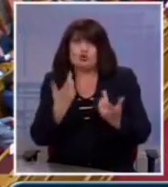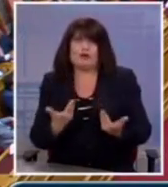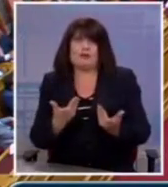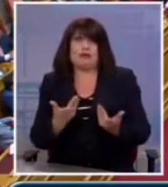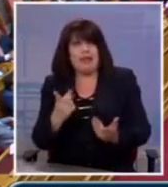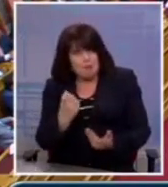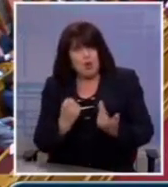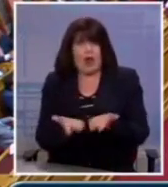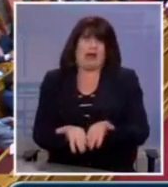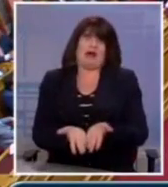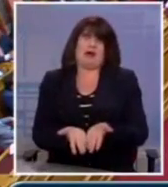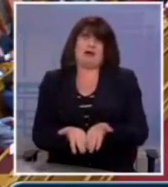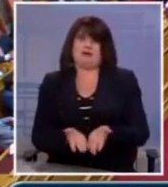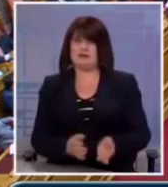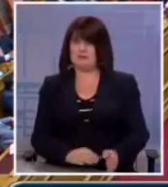συνεχίστε.